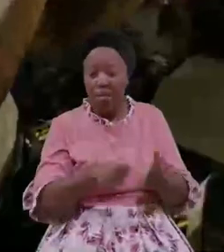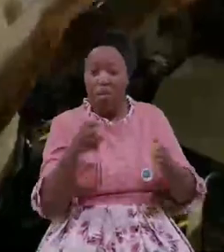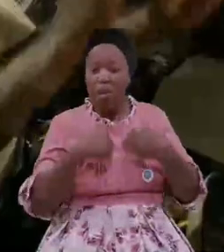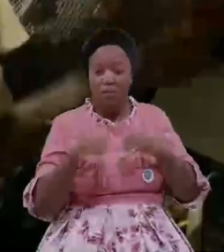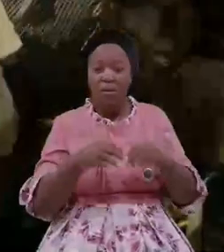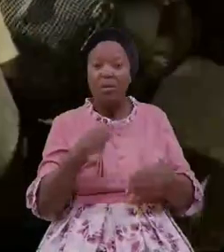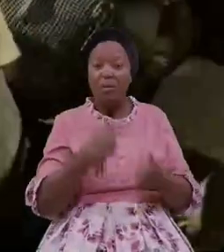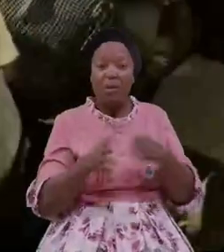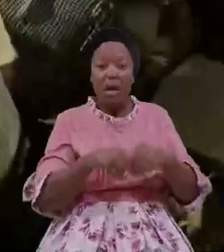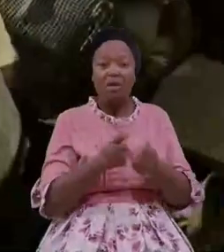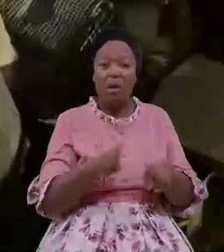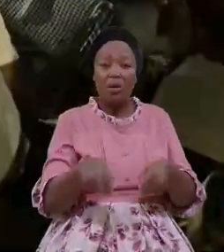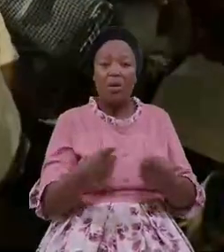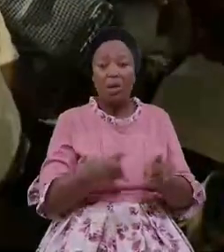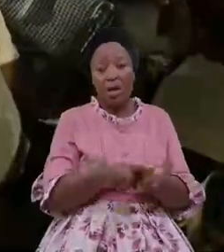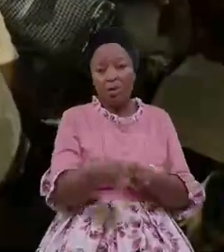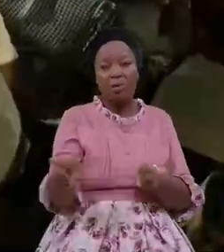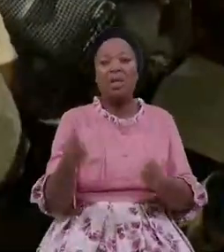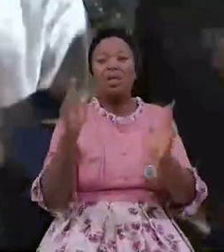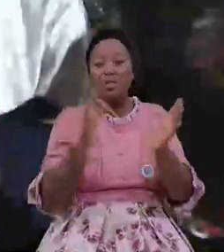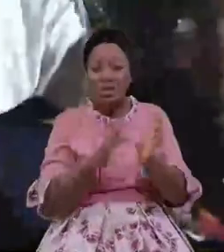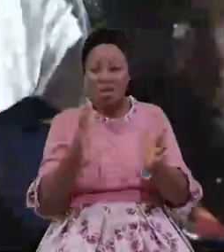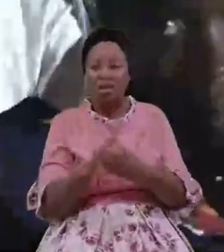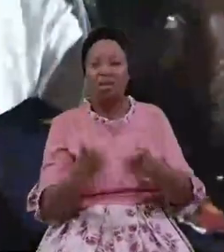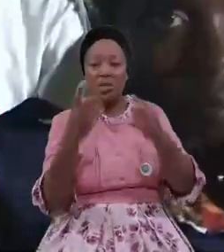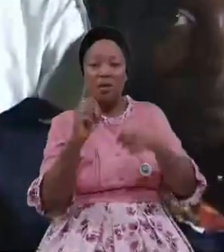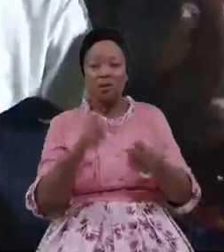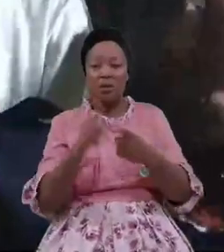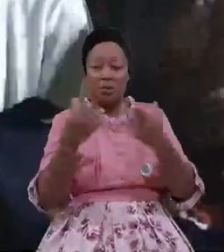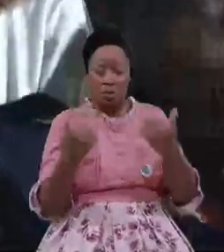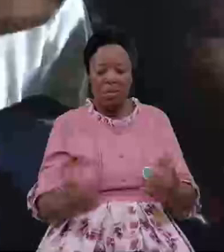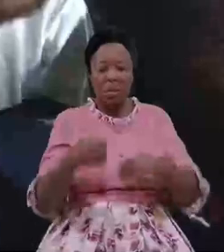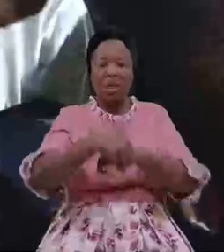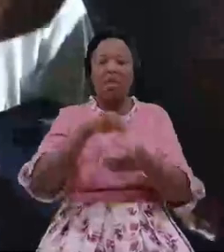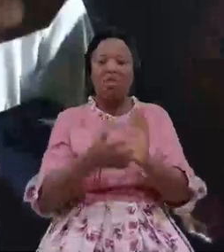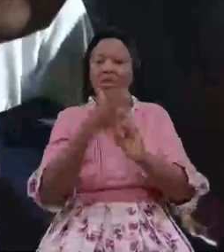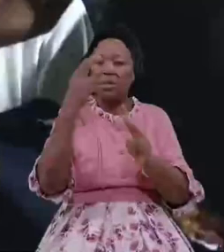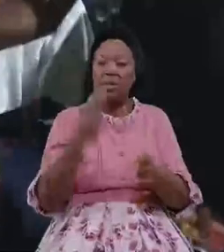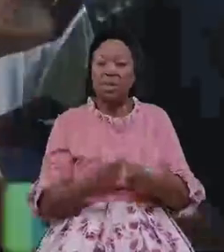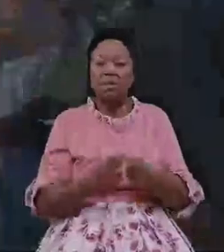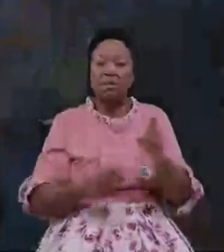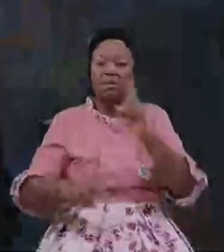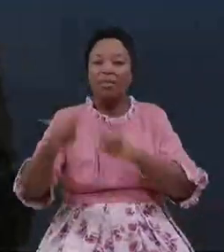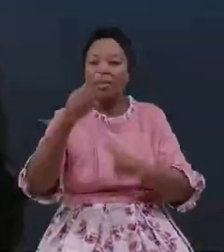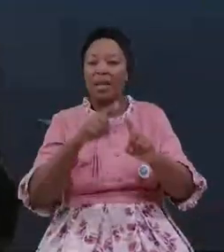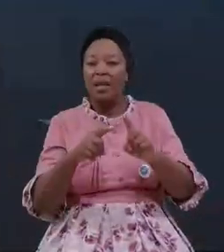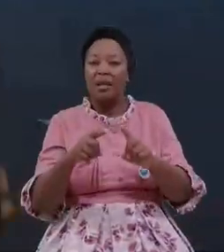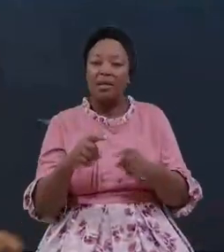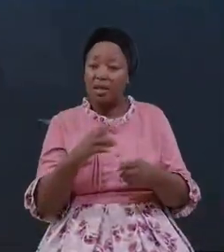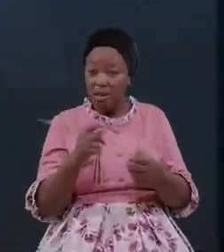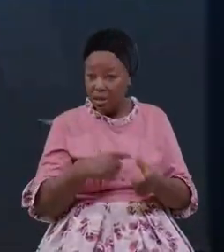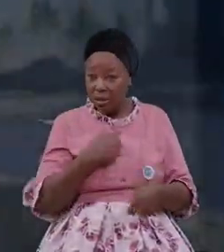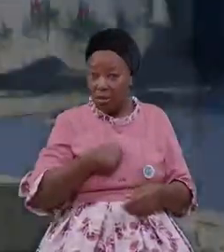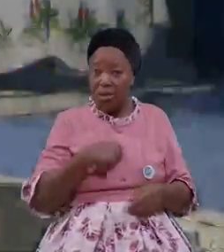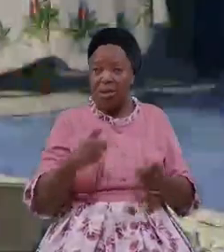quel que soit ton égarement Jésus viendra à toi ce soir je suis surpris